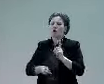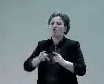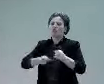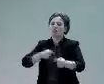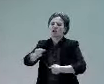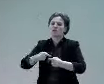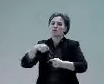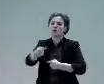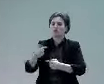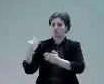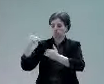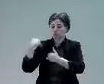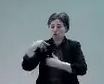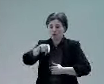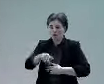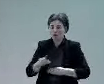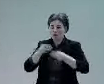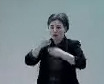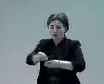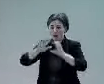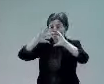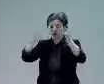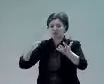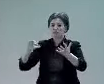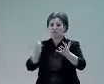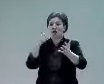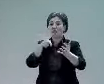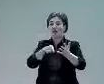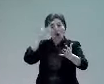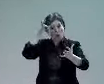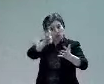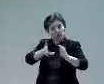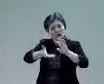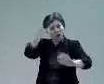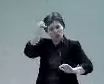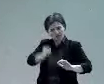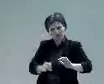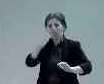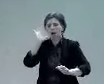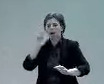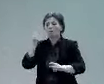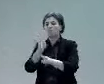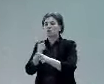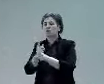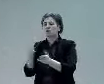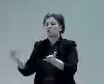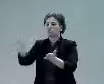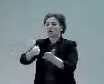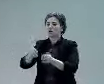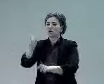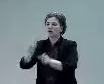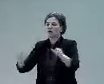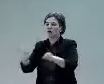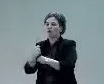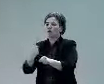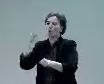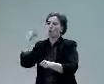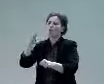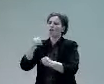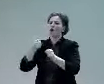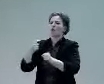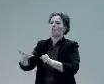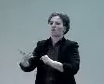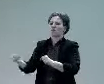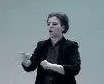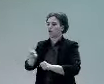il pianeta, che già è un obiettivo alto, ma parliamo anche di rilanciare l'occupazione di qualità e in quantità, perché le due